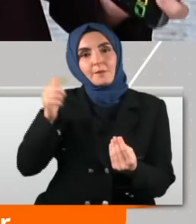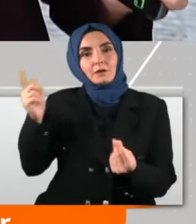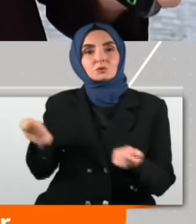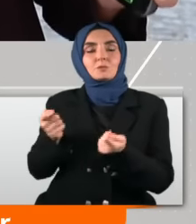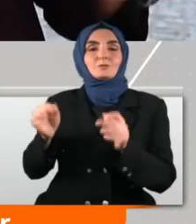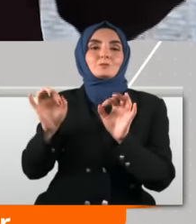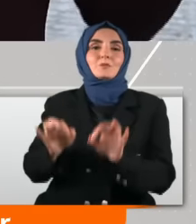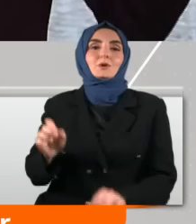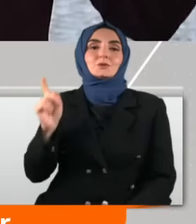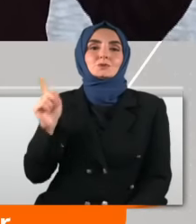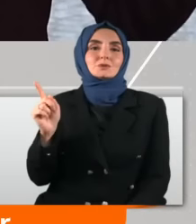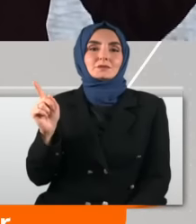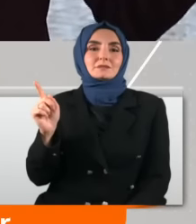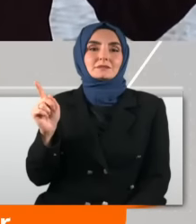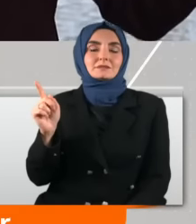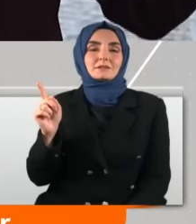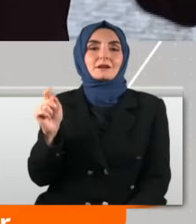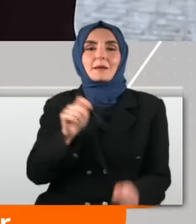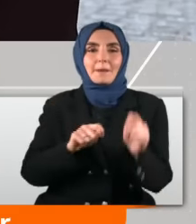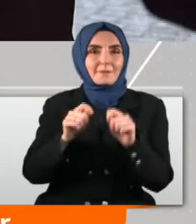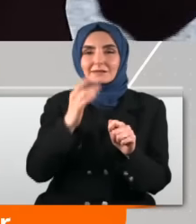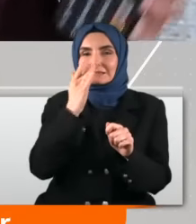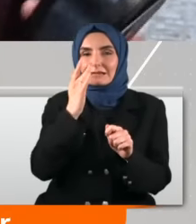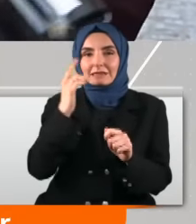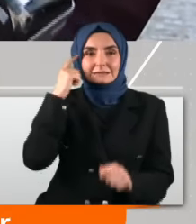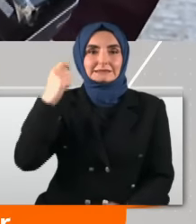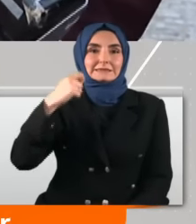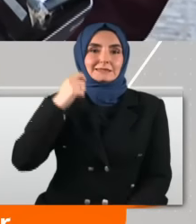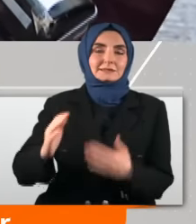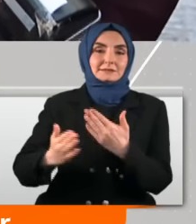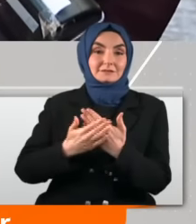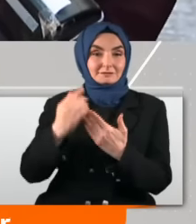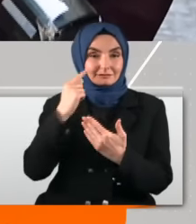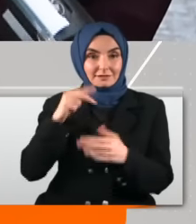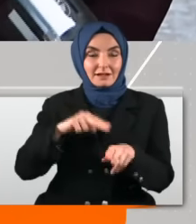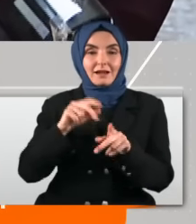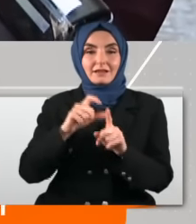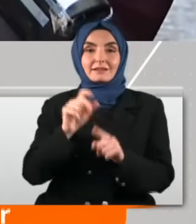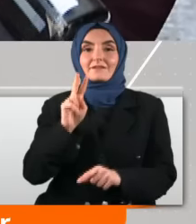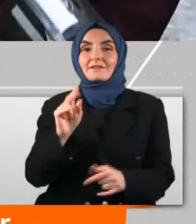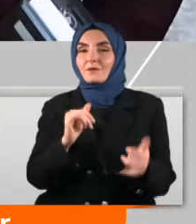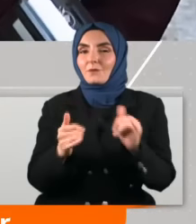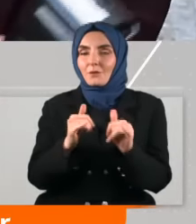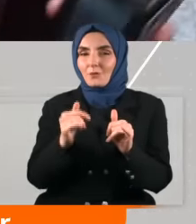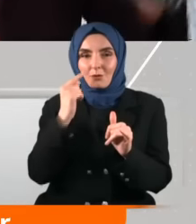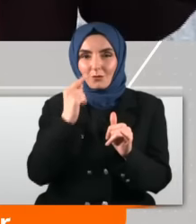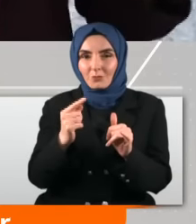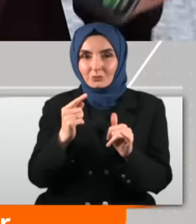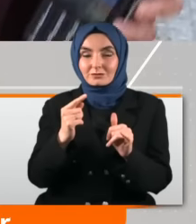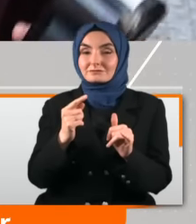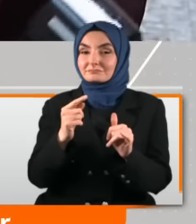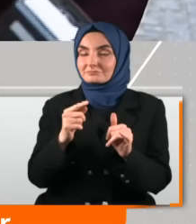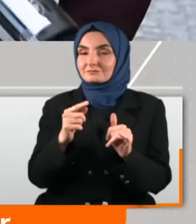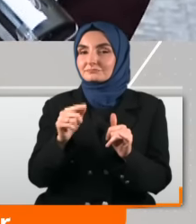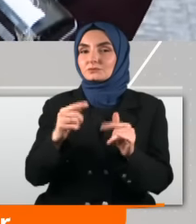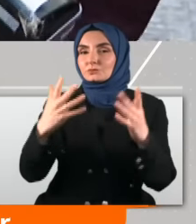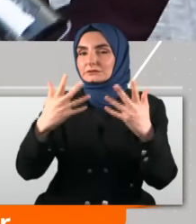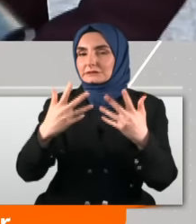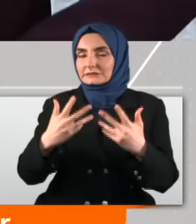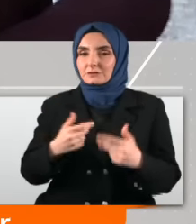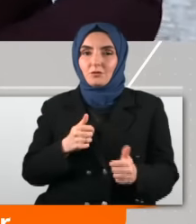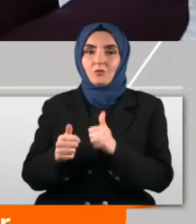zeka ile birlikte tüm KDV oyunları sosyal medyada bakanlık timi tarafından taranacak, bir süzgeçten